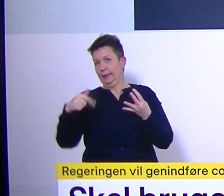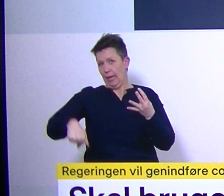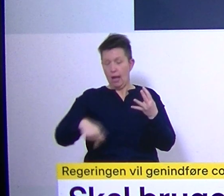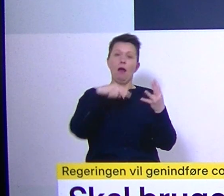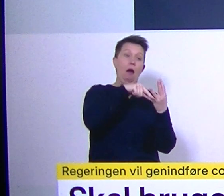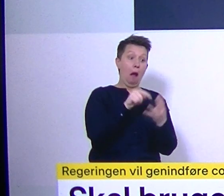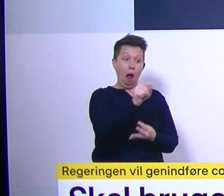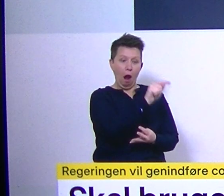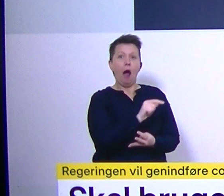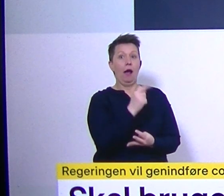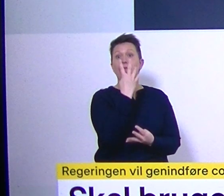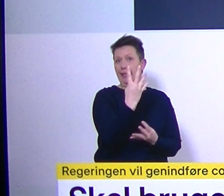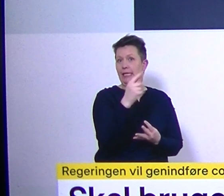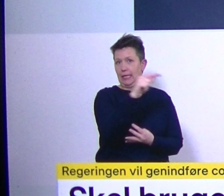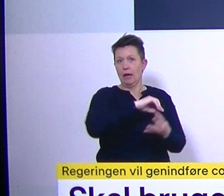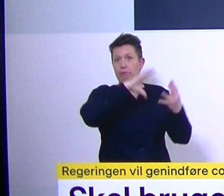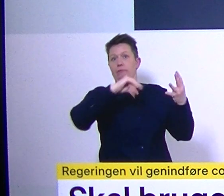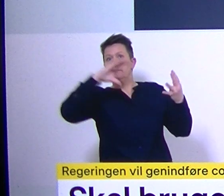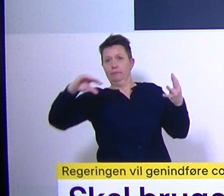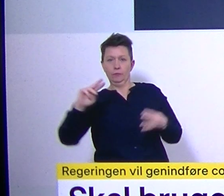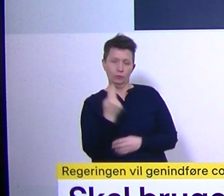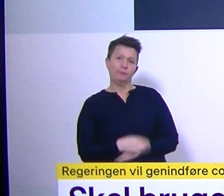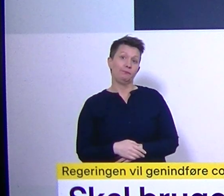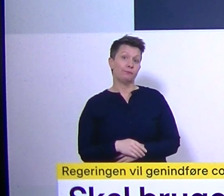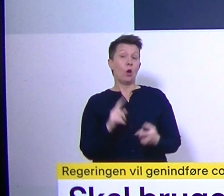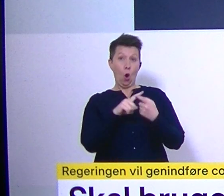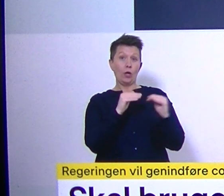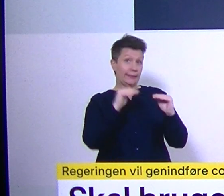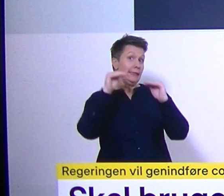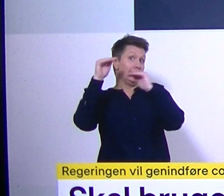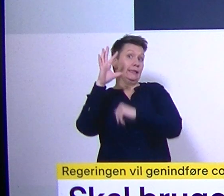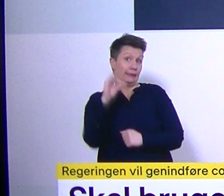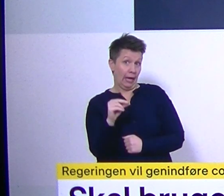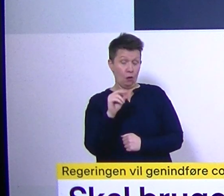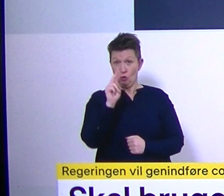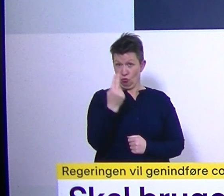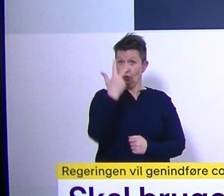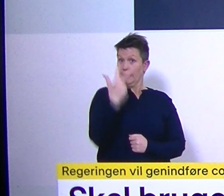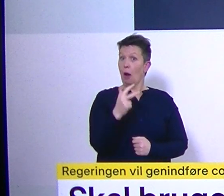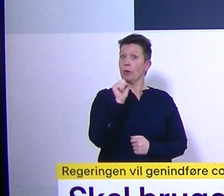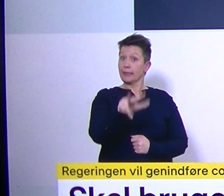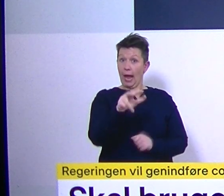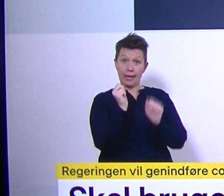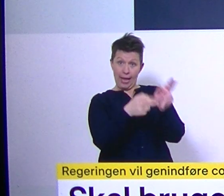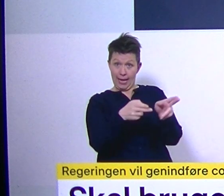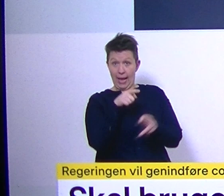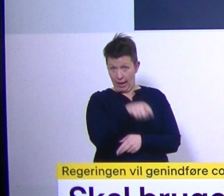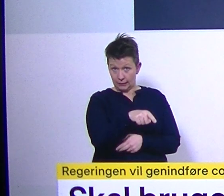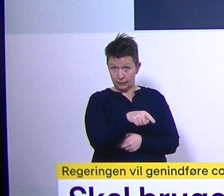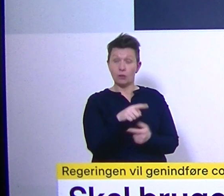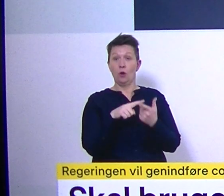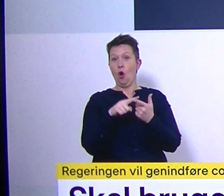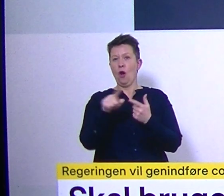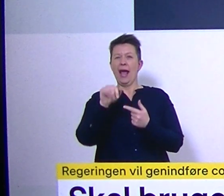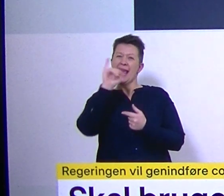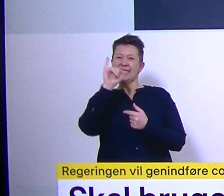netop nu, der er 313 indlagte heraf. 36 på intensivt. vi ser altså den her stigning lige i